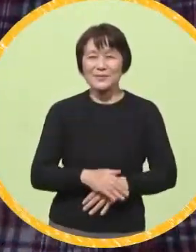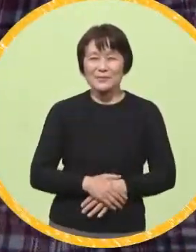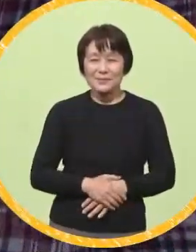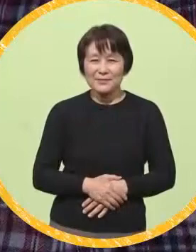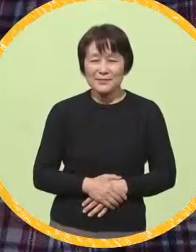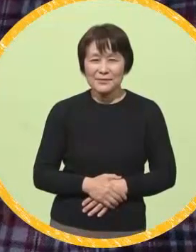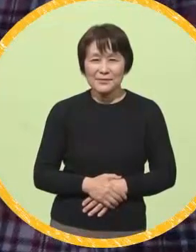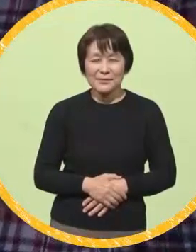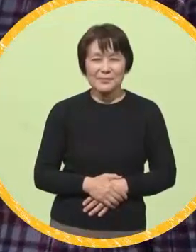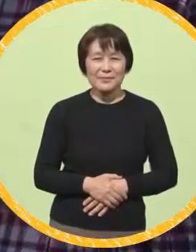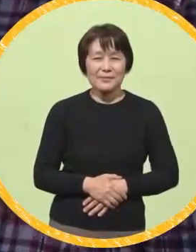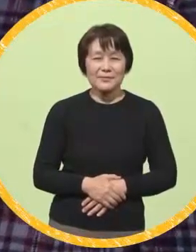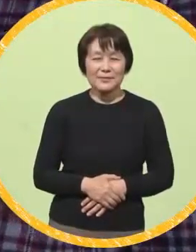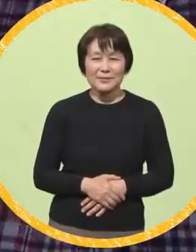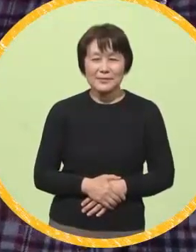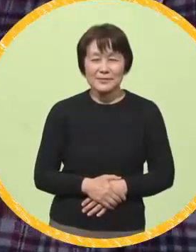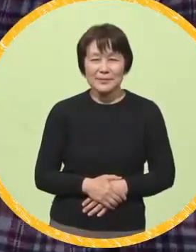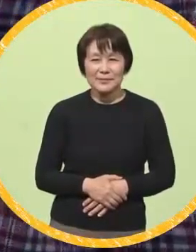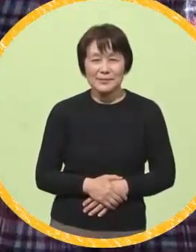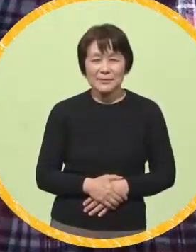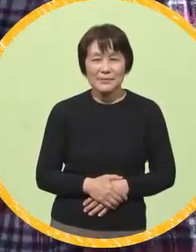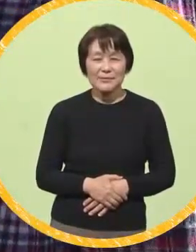ます。